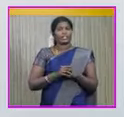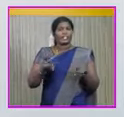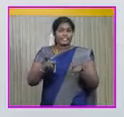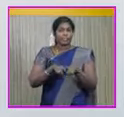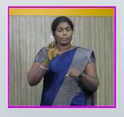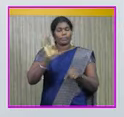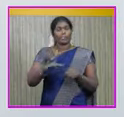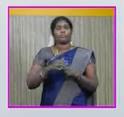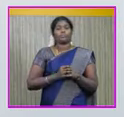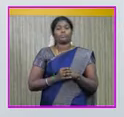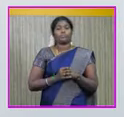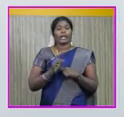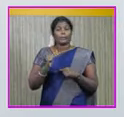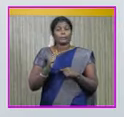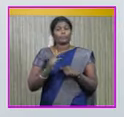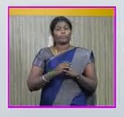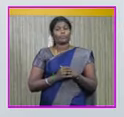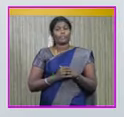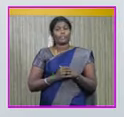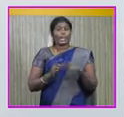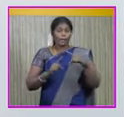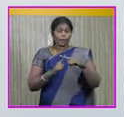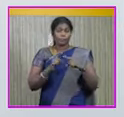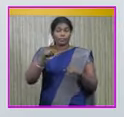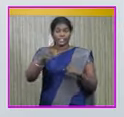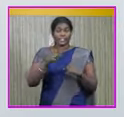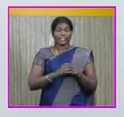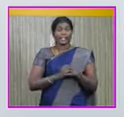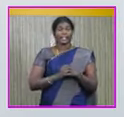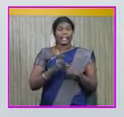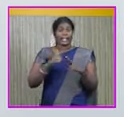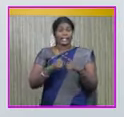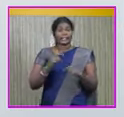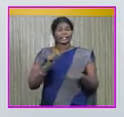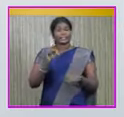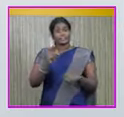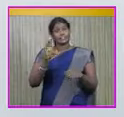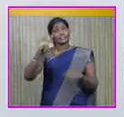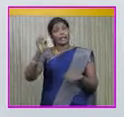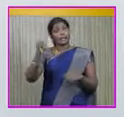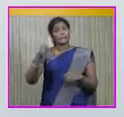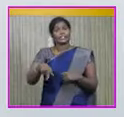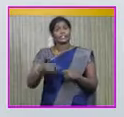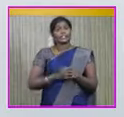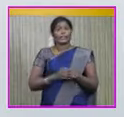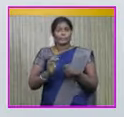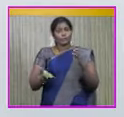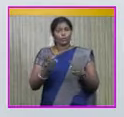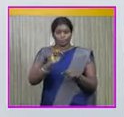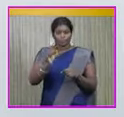இருக்கும். அப்போது கோணம் டி அப்படின்ற இடத்துல நம்ம எக்ஸ் ப்ளஸ் 40 டிகிரி அப்படின்ற அந்த மதிப்பை பயன்படுத்த